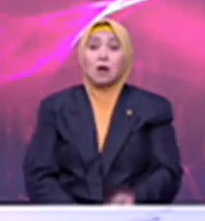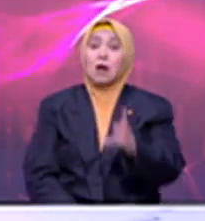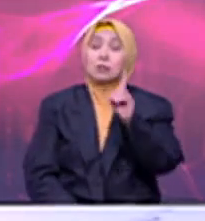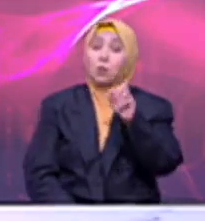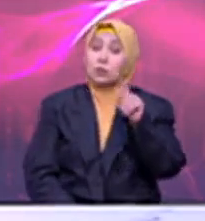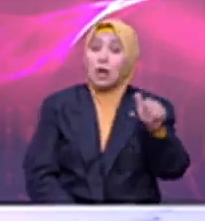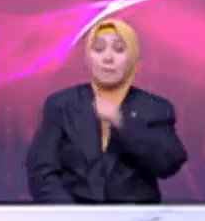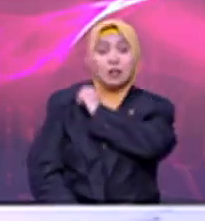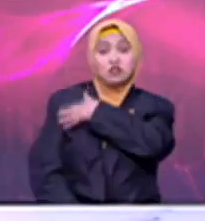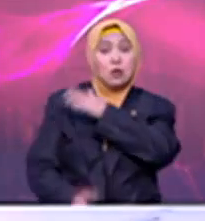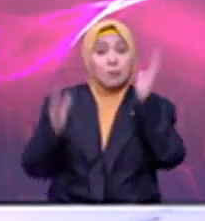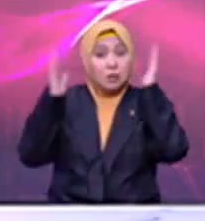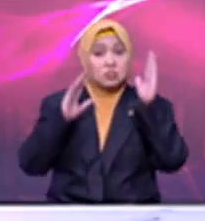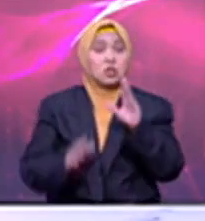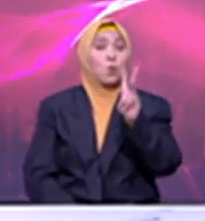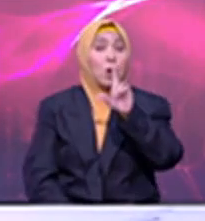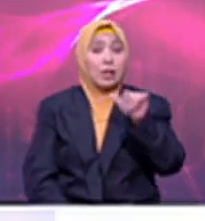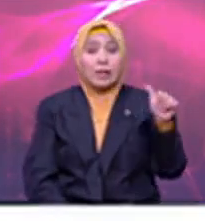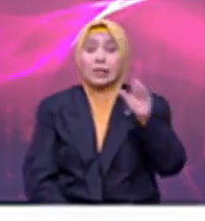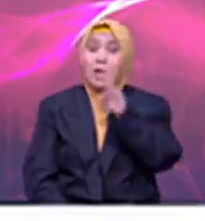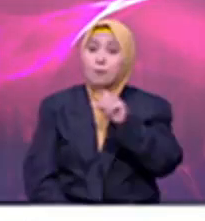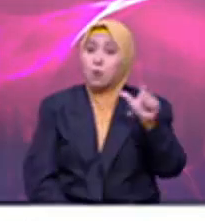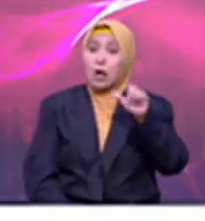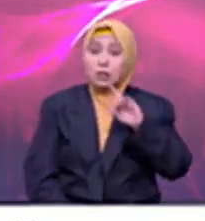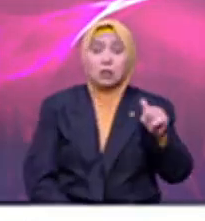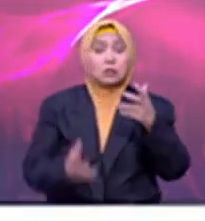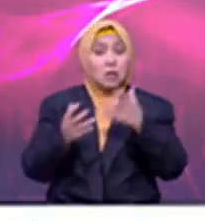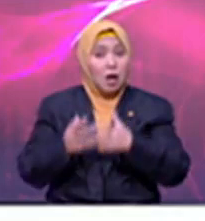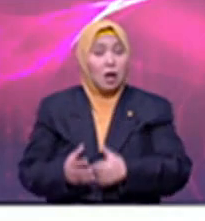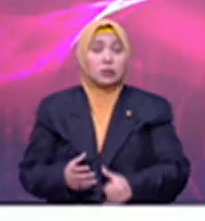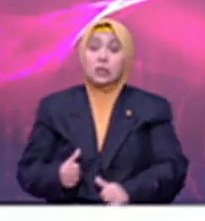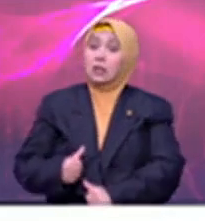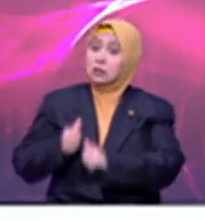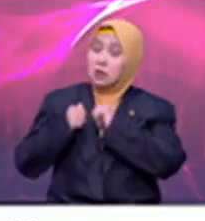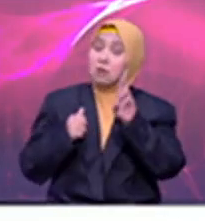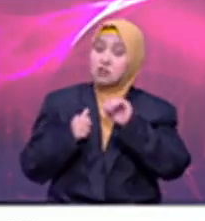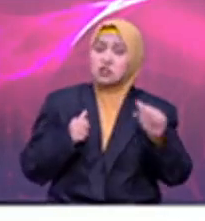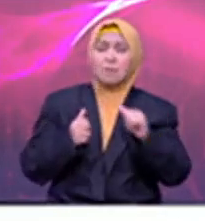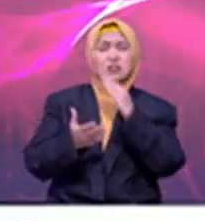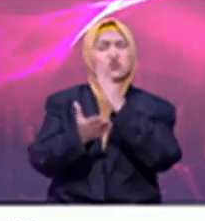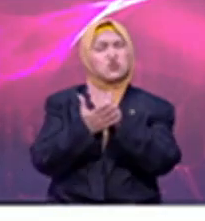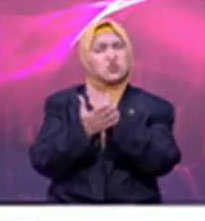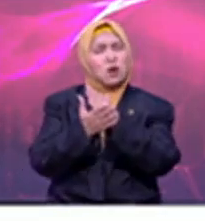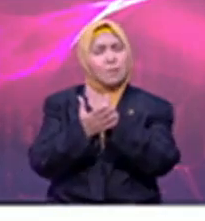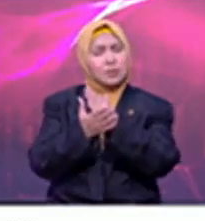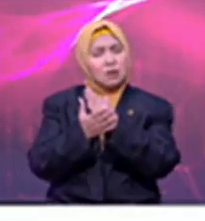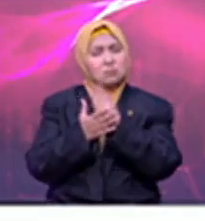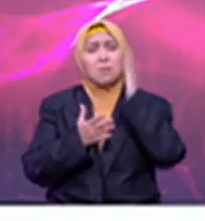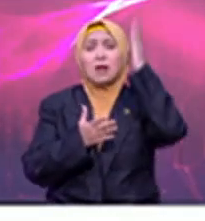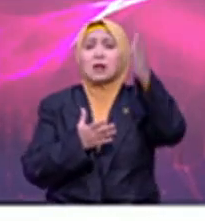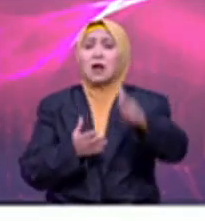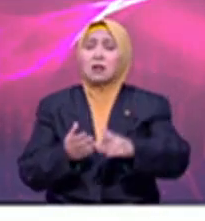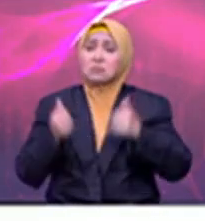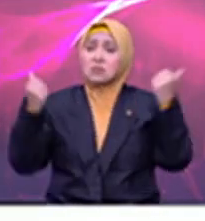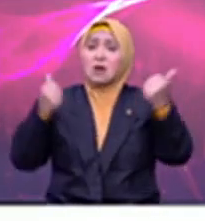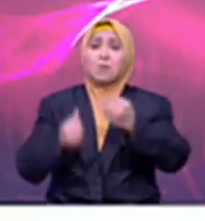Duta Palestin ke Malaysia Walid Abu Ali ragu-ragu bahawa tentera rejim akan menghentikan serangan di ghaza ketika umat Islam bakal menyambut